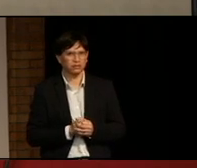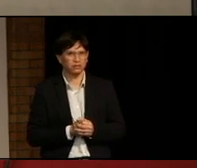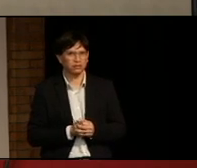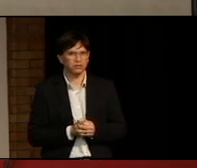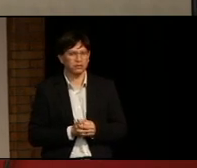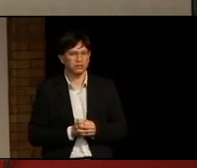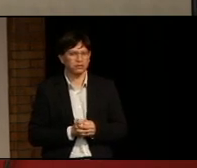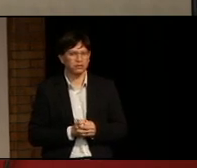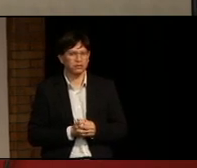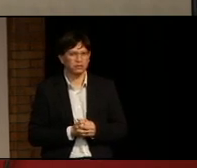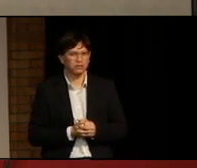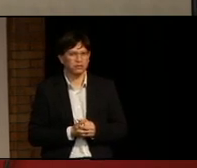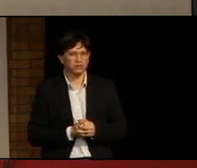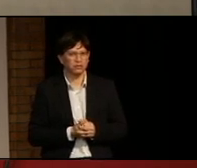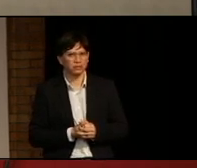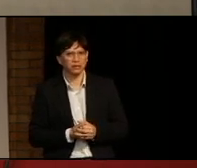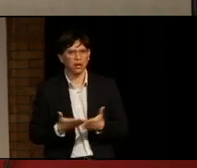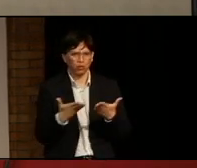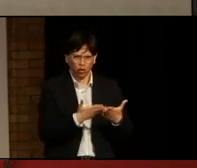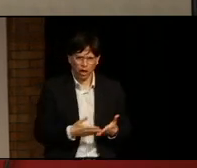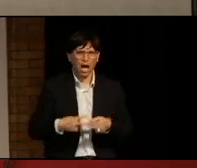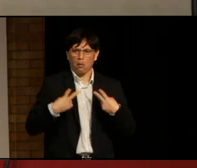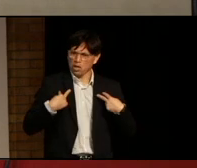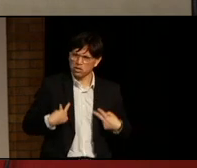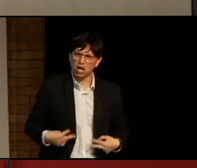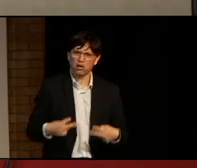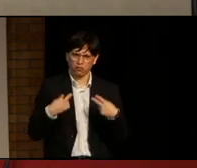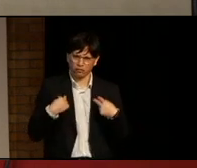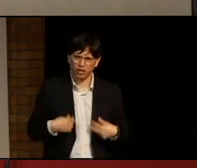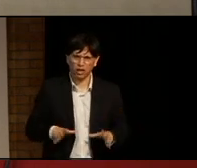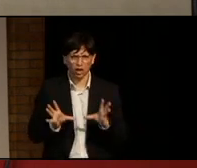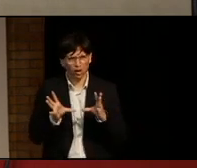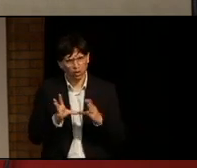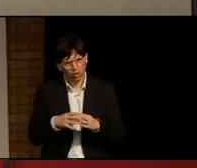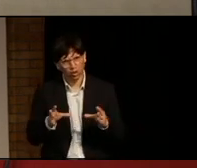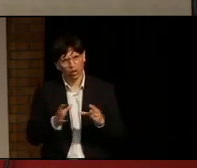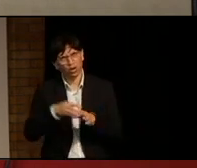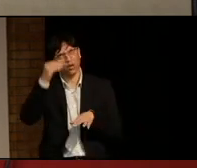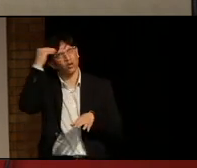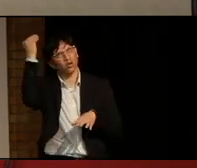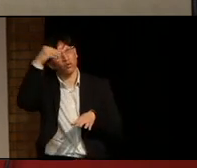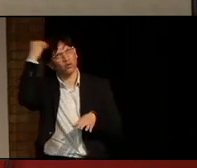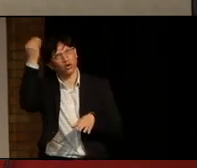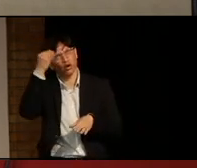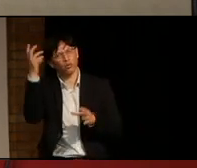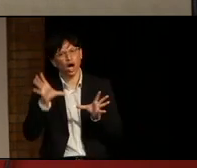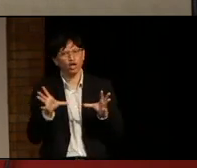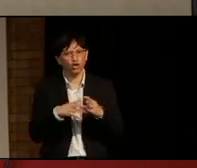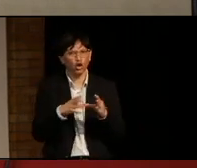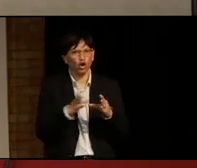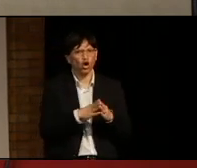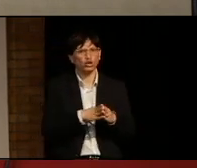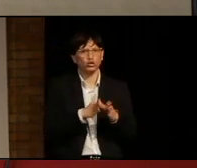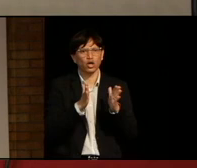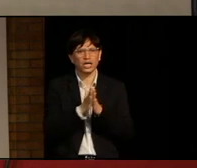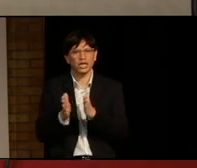e nel programmare nel vivere la nostra vita comunitaria nell'immaginare i percorsi di catechesi